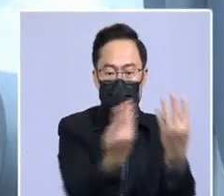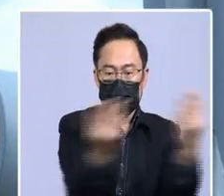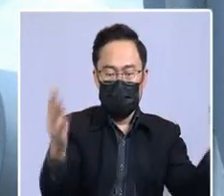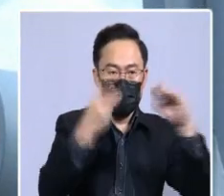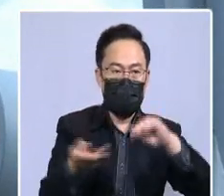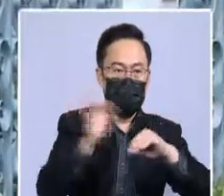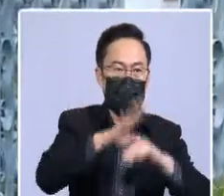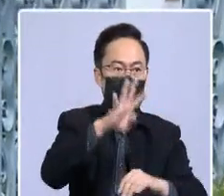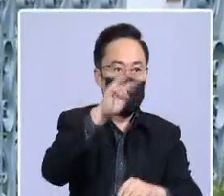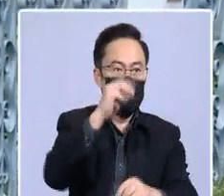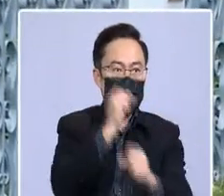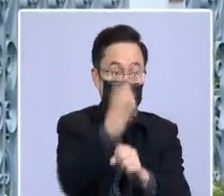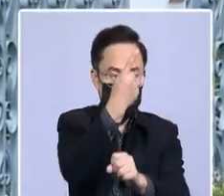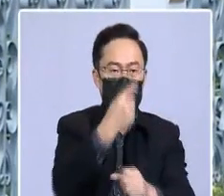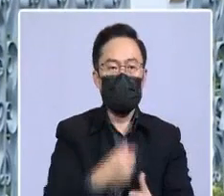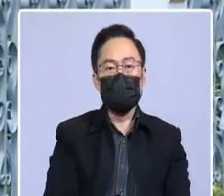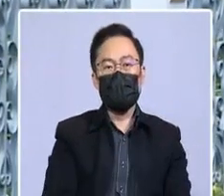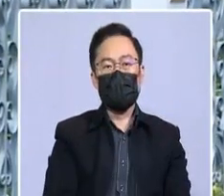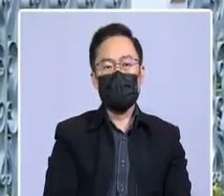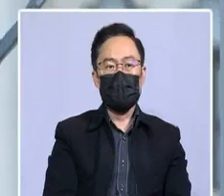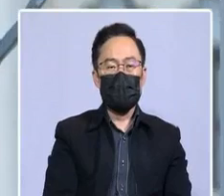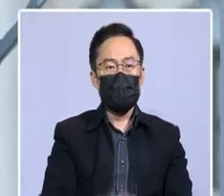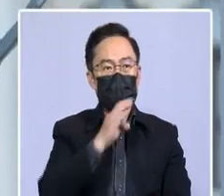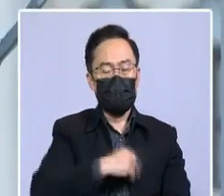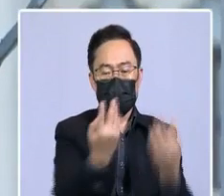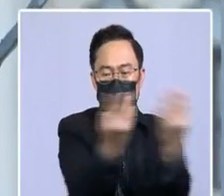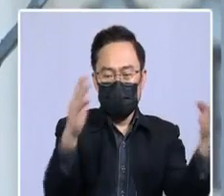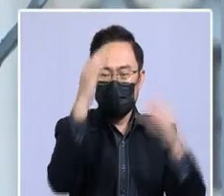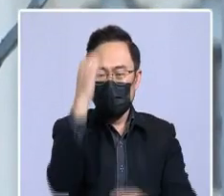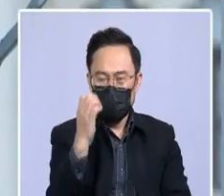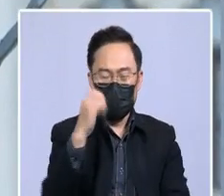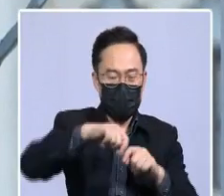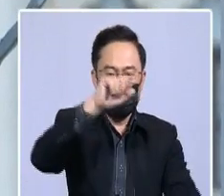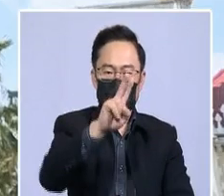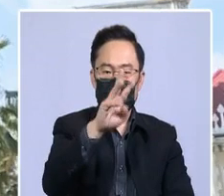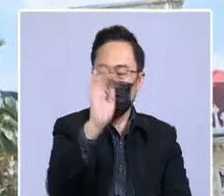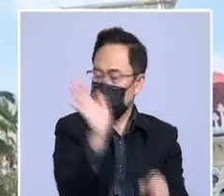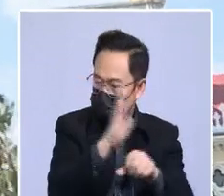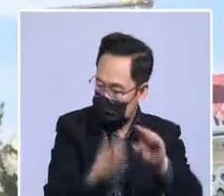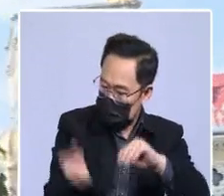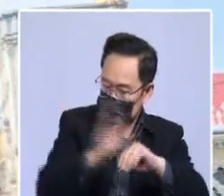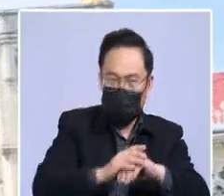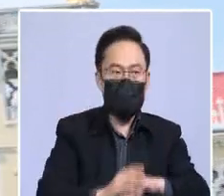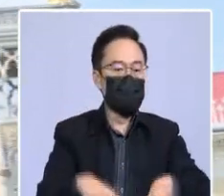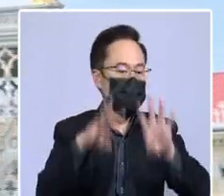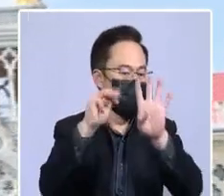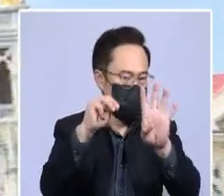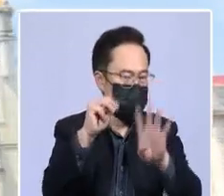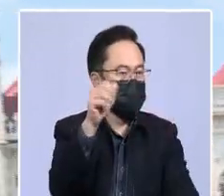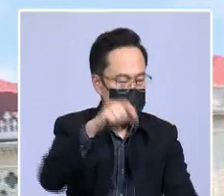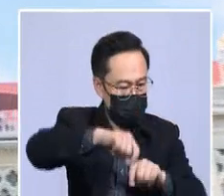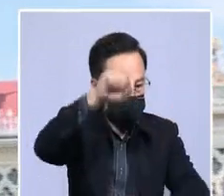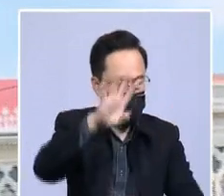ตว่าเป็นการปรับตามห่วงจุ้ยหรือไม่แต่สินแสประจำรัฐบาลพลเอกประยุทธ์ยืนยันว่าเป็นเพียงการปรับภูมิทัศน์ตามปก